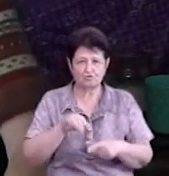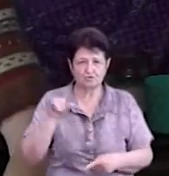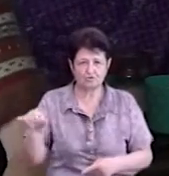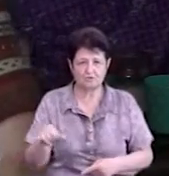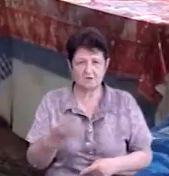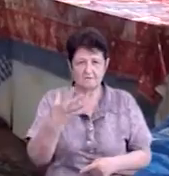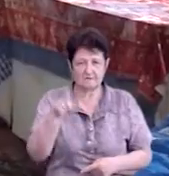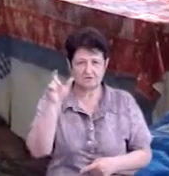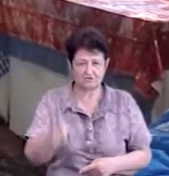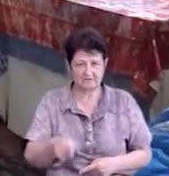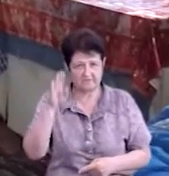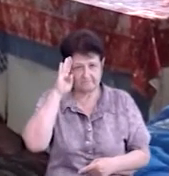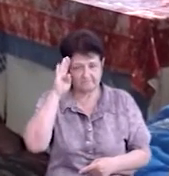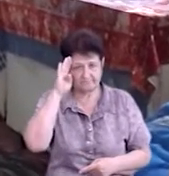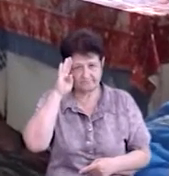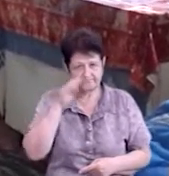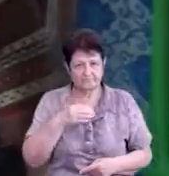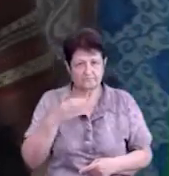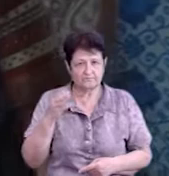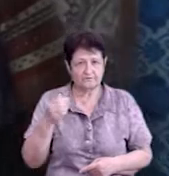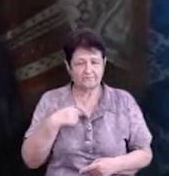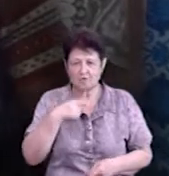їх 5 душ. Вони